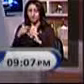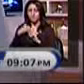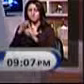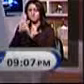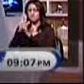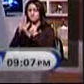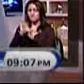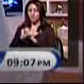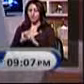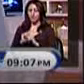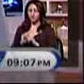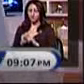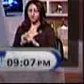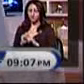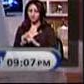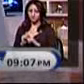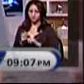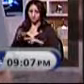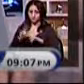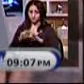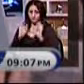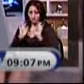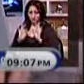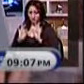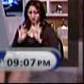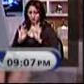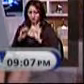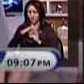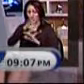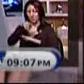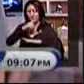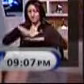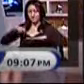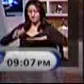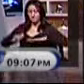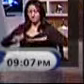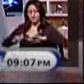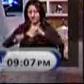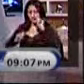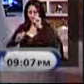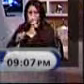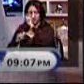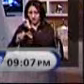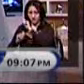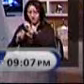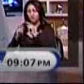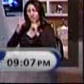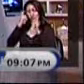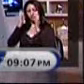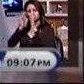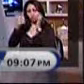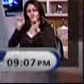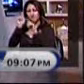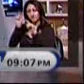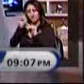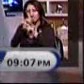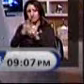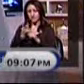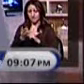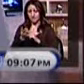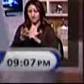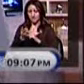لا، اللي بيحصل ان انت عندك طبقه من القضاه، ما هو ما تقوليش ال 3500 قاضي دول، انا اسف